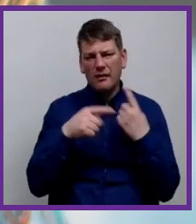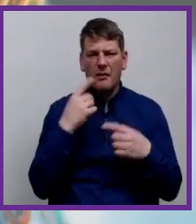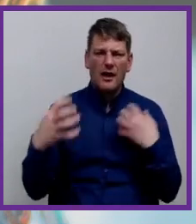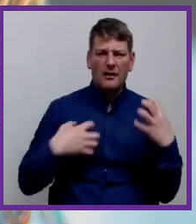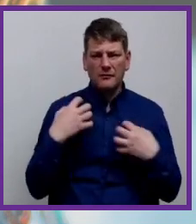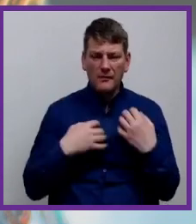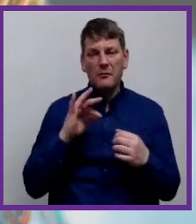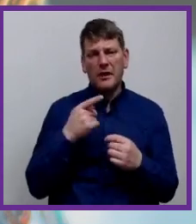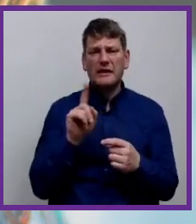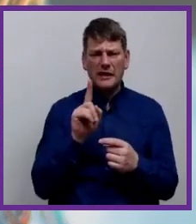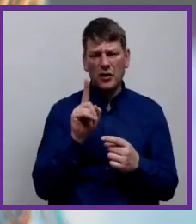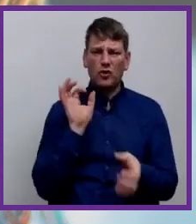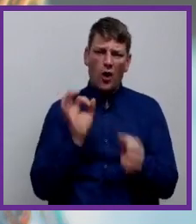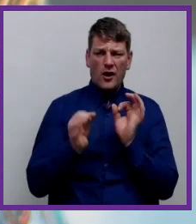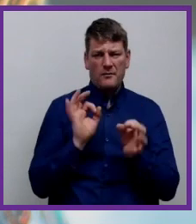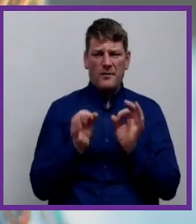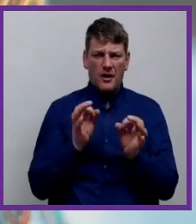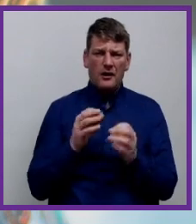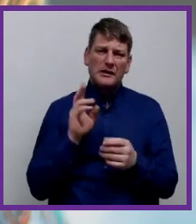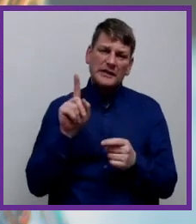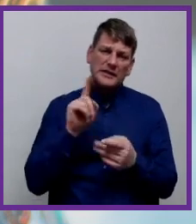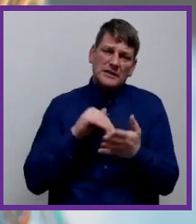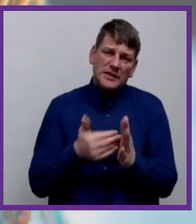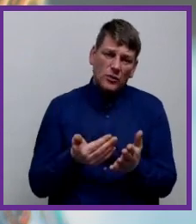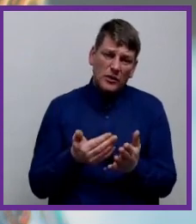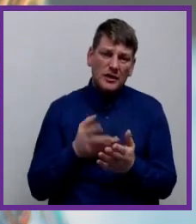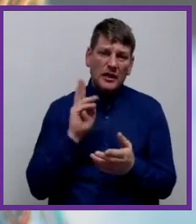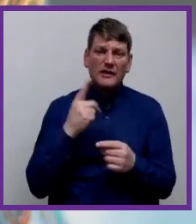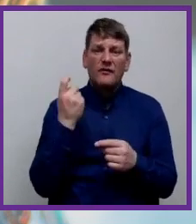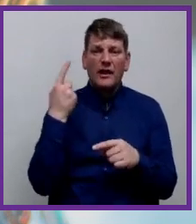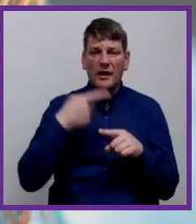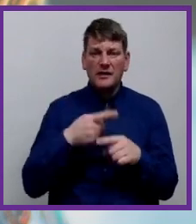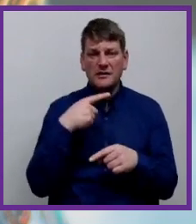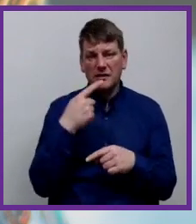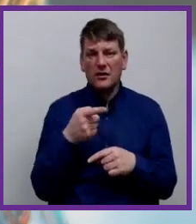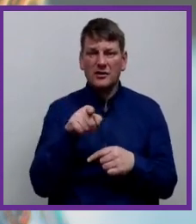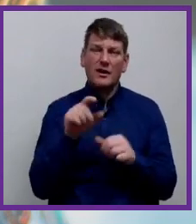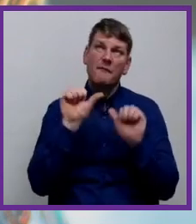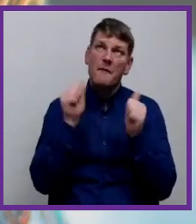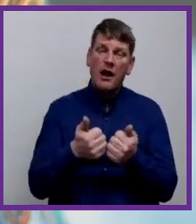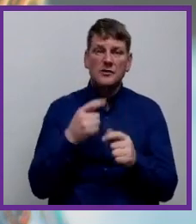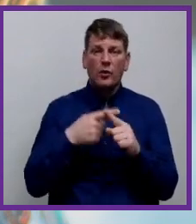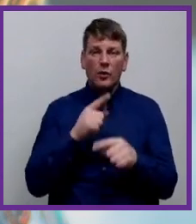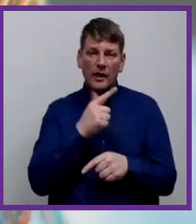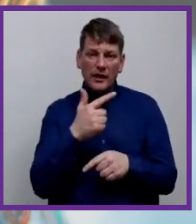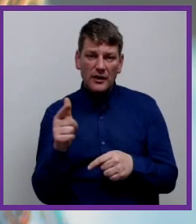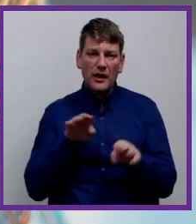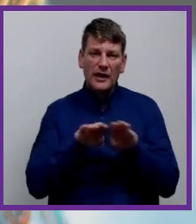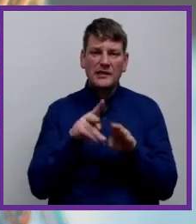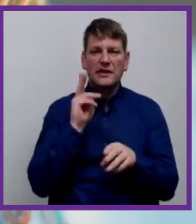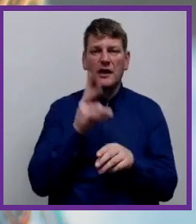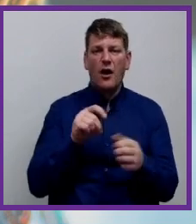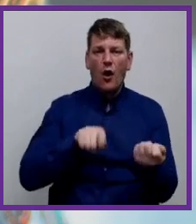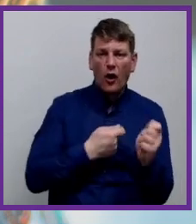nu, adekvāta, bet vienkārši cita lieta, ka, nu, ka es varēju saku, kaut kā tā māksla un literatūra, līdzīgi kā pa hokeju